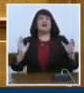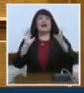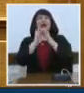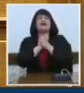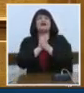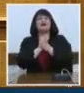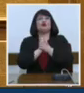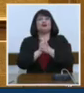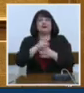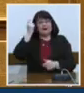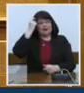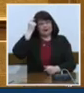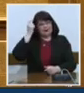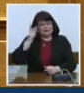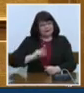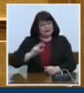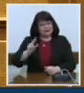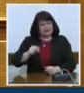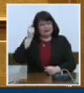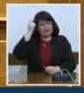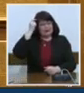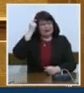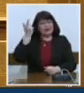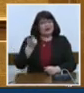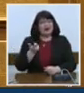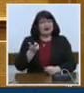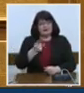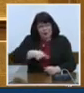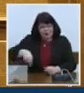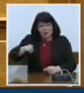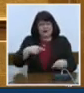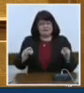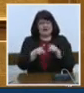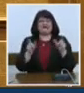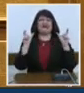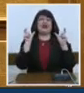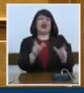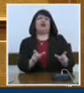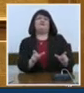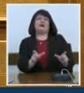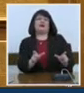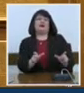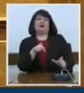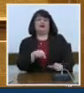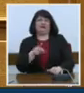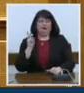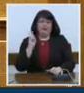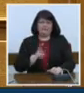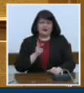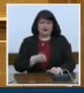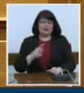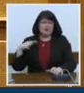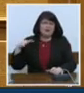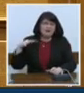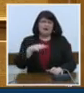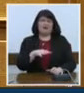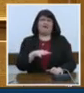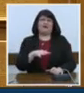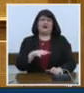συναντήληψης. Γιατί η κοινή άμυνα σε μια τέτοια απειλή είναι μια κίνηση